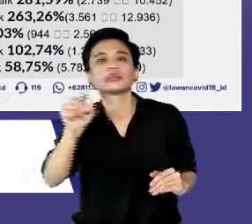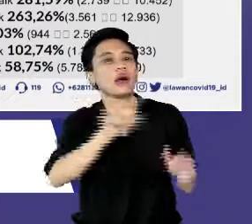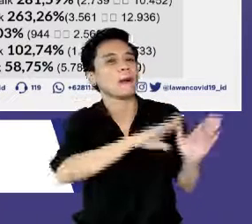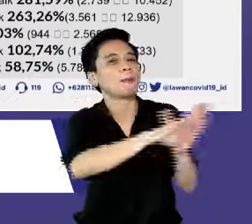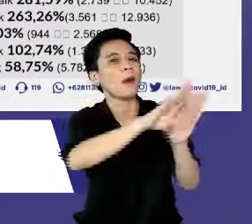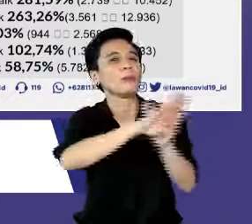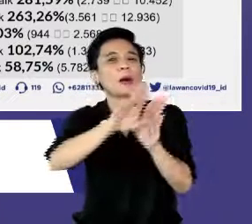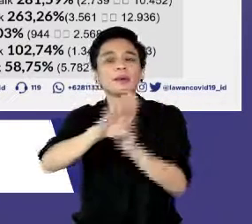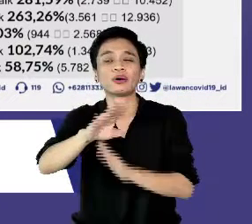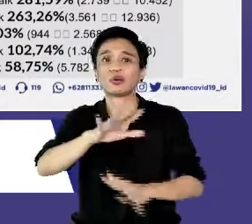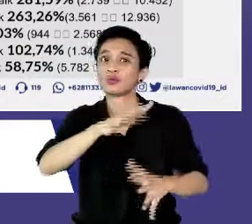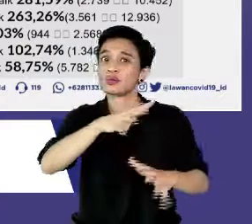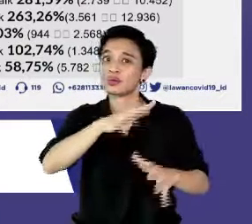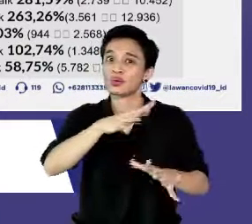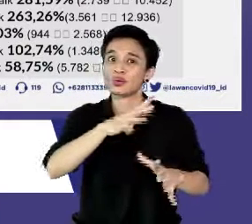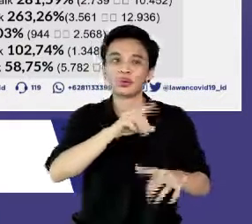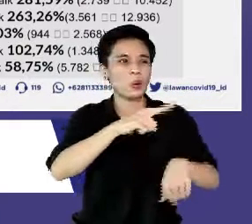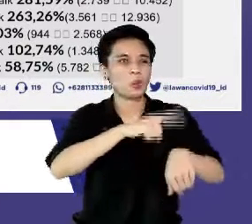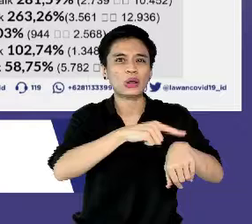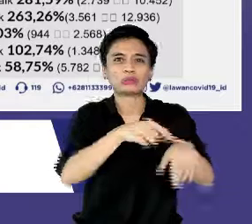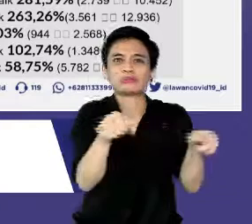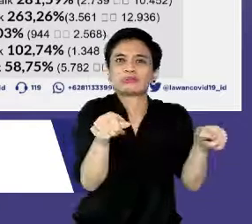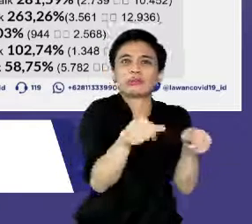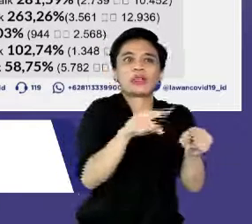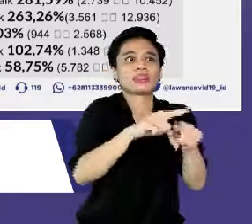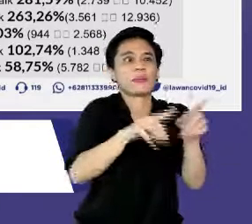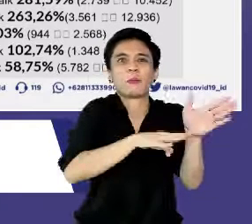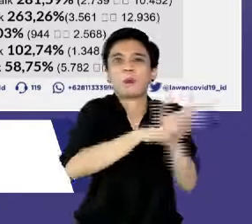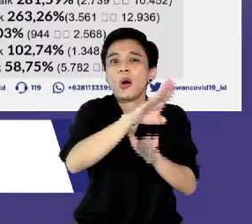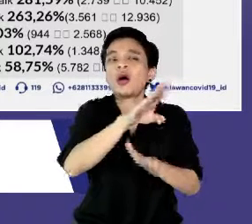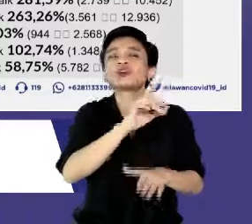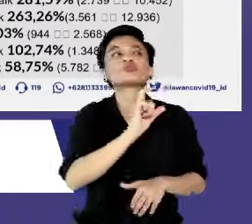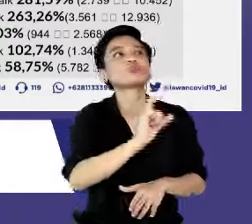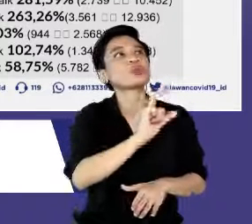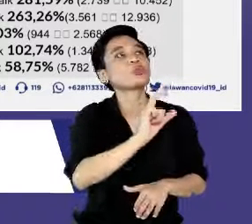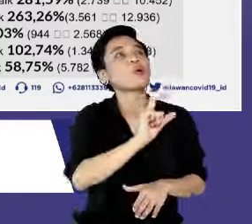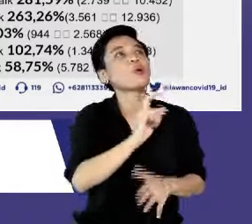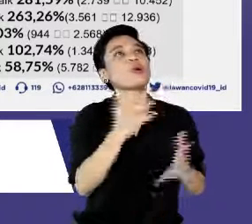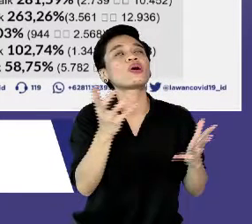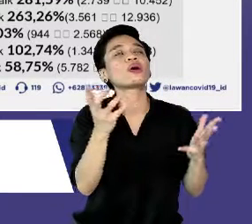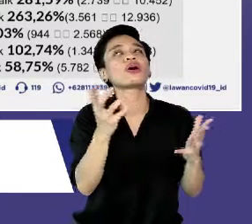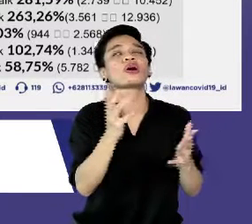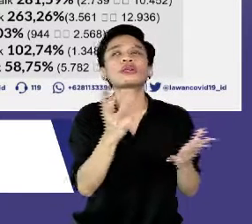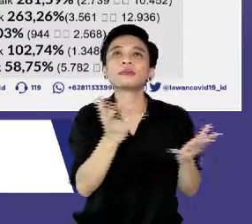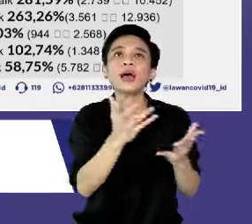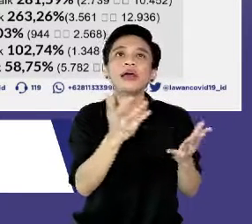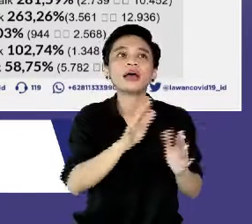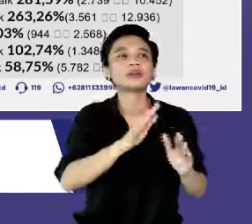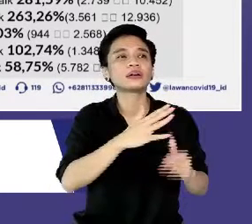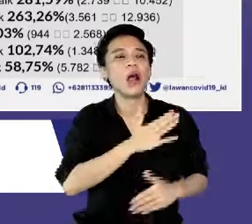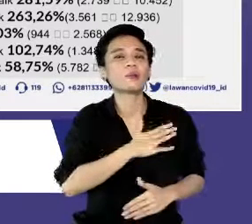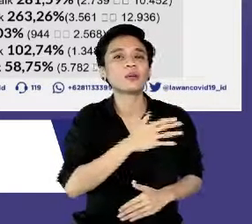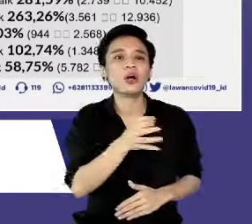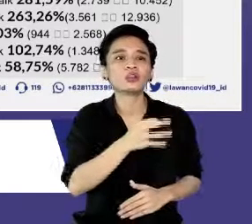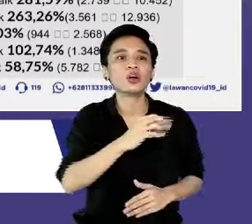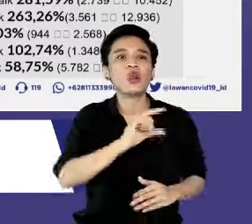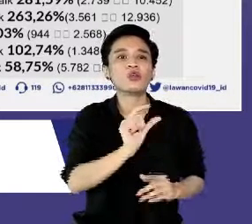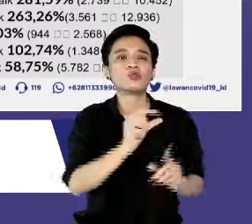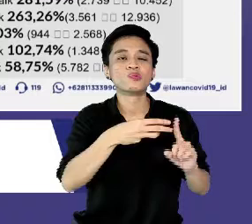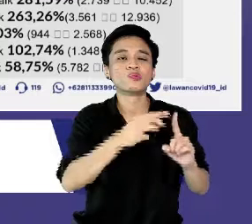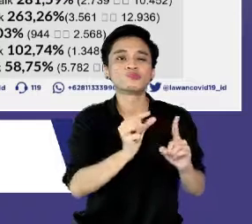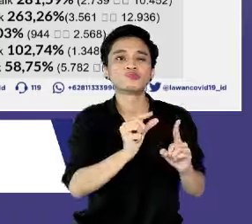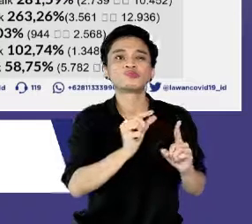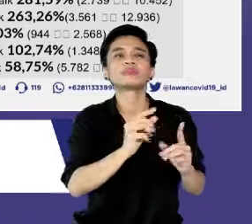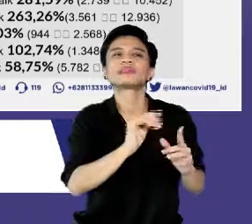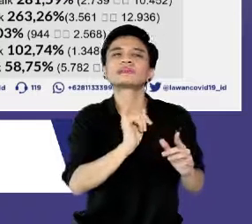sangat signifikan dalam rentang waktu yang singkat contohnya kenaikan kasus pada beberapa kabupaten kota di minggu lalu